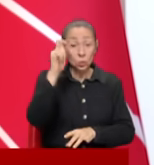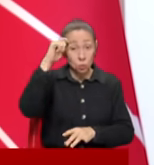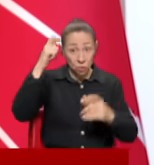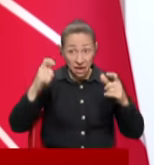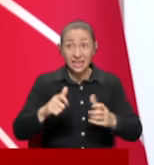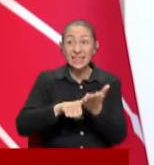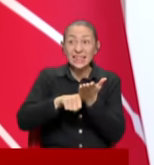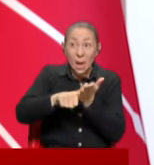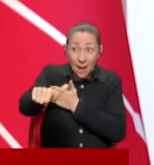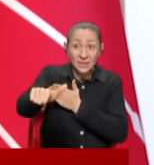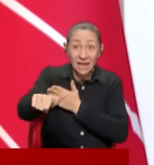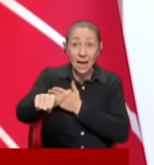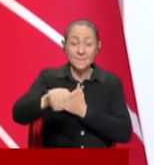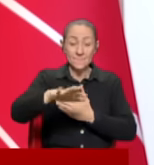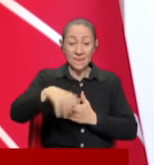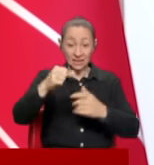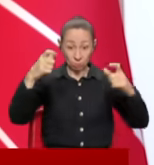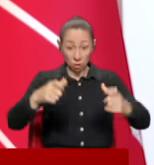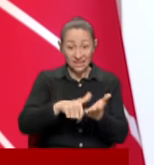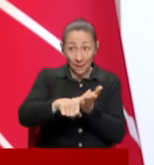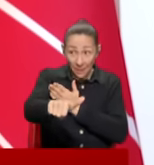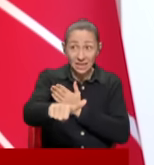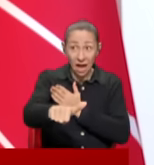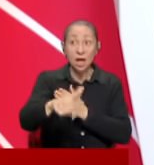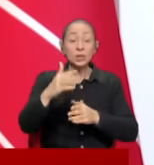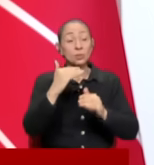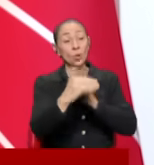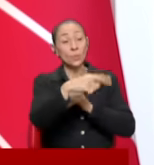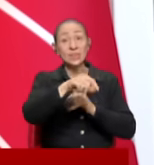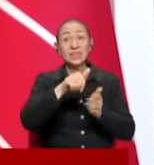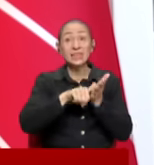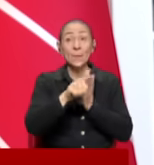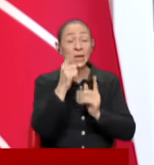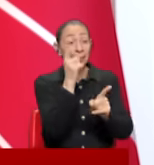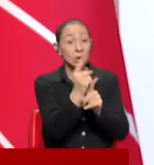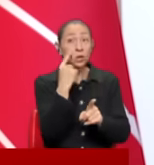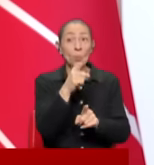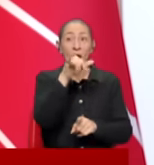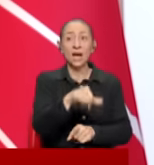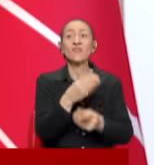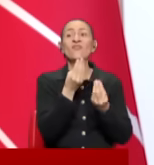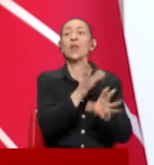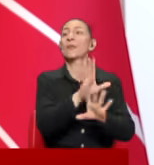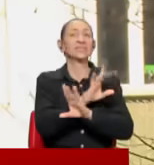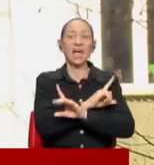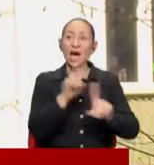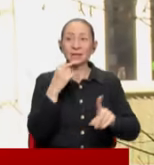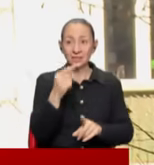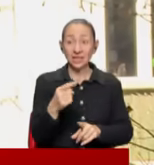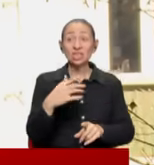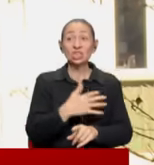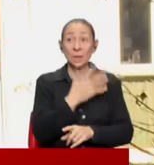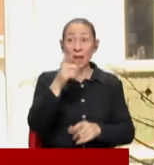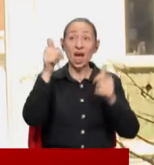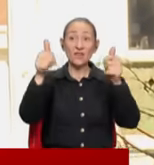Üsküdar'ın tamamında, yani merkez bölgesinin tamamında vatandaşlarımızın tamamına yönelik olarak bu hakkın verilmemesine hayır dedi.